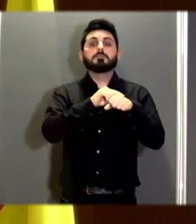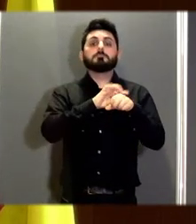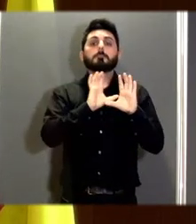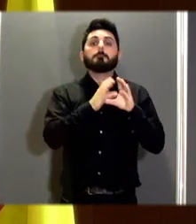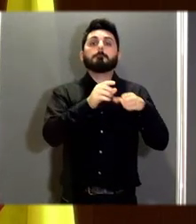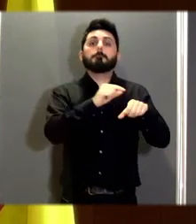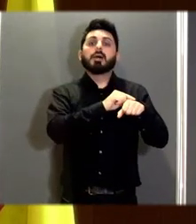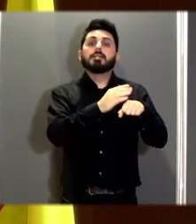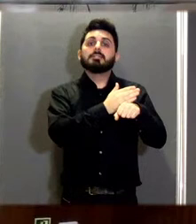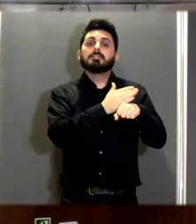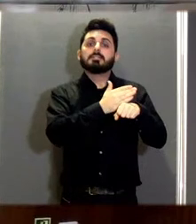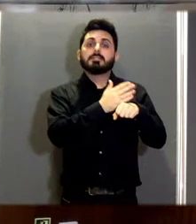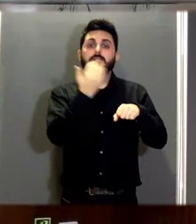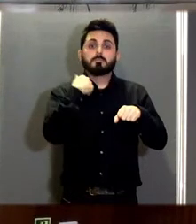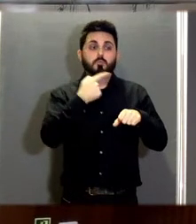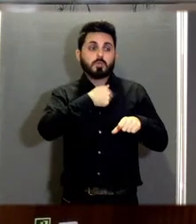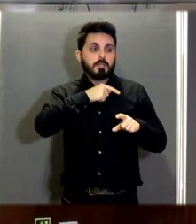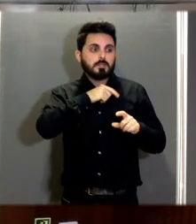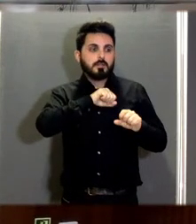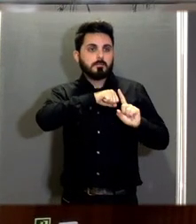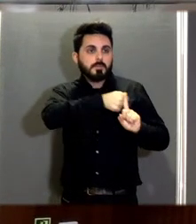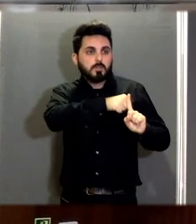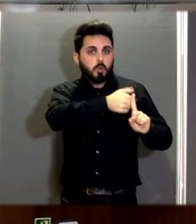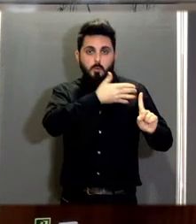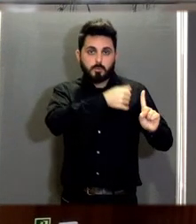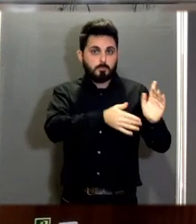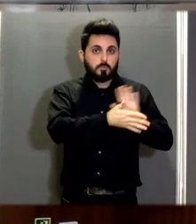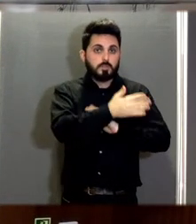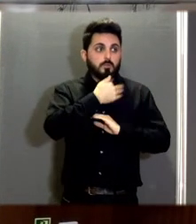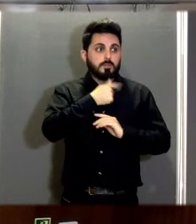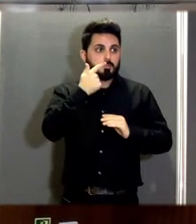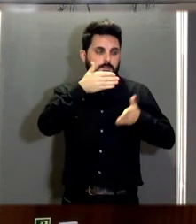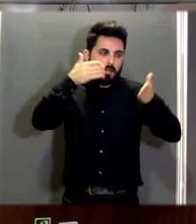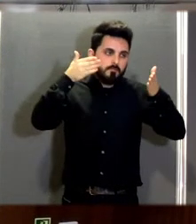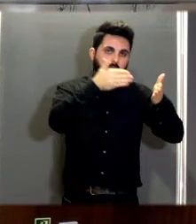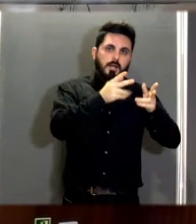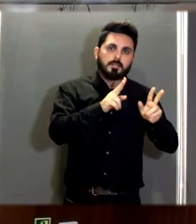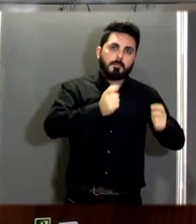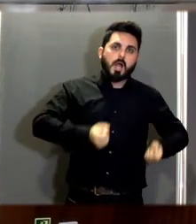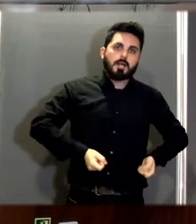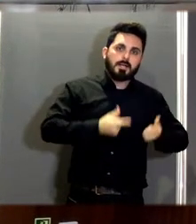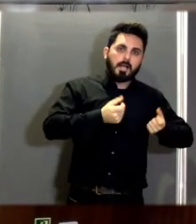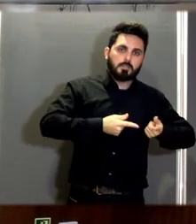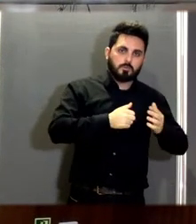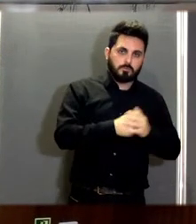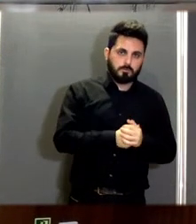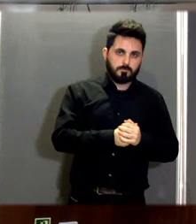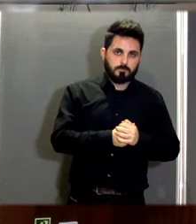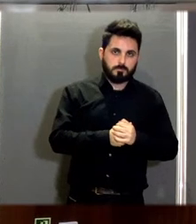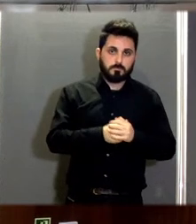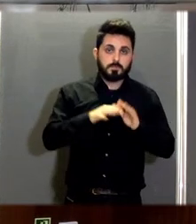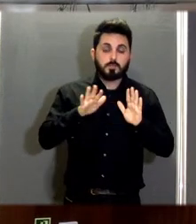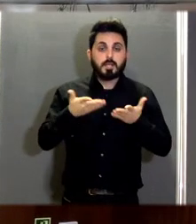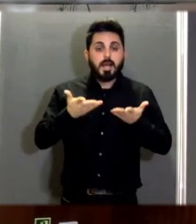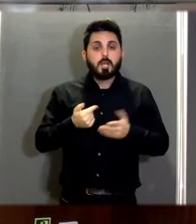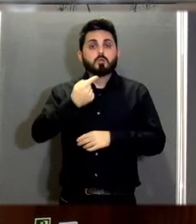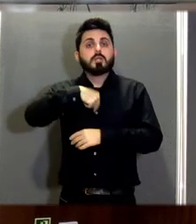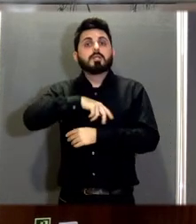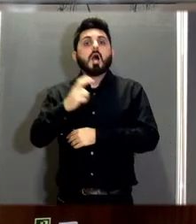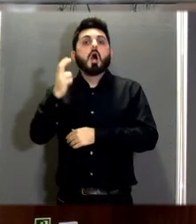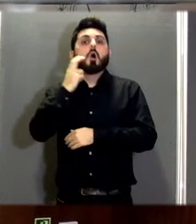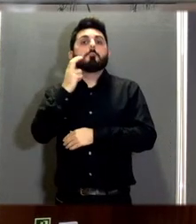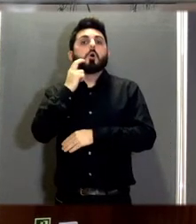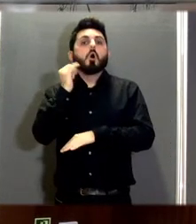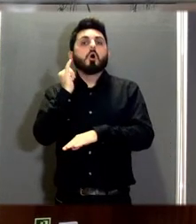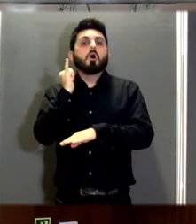del cost de la repressió. Portem més de 5 anys des de l'octubre del 17 i la pota institucional ens ha fallat. Calen, per